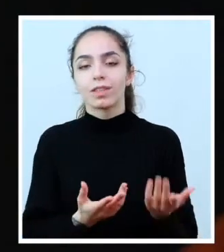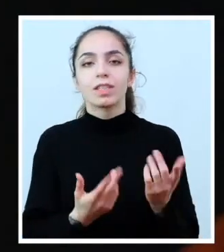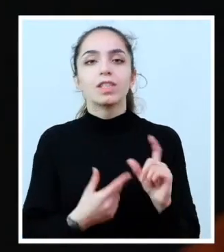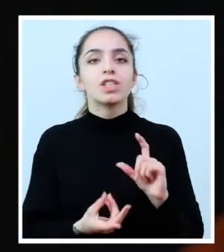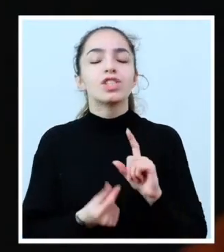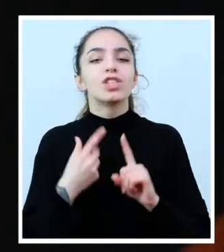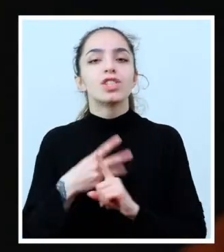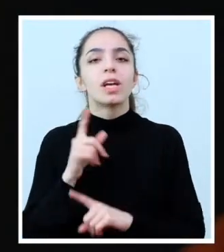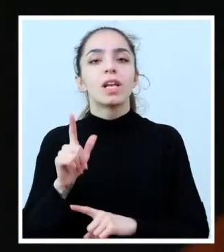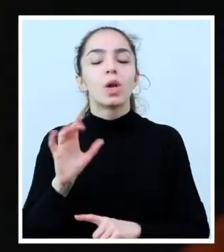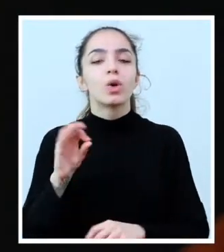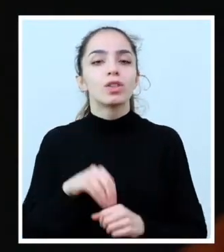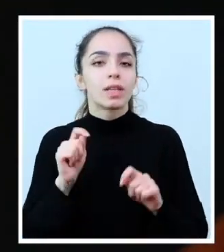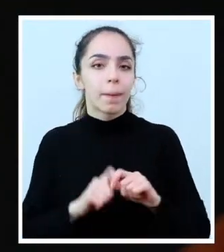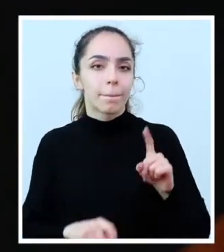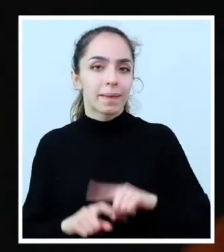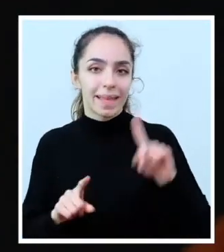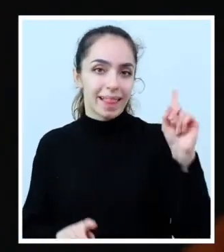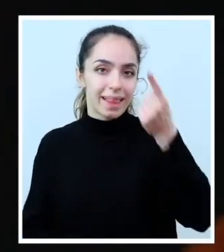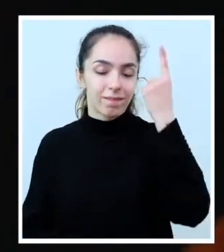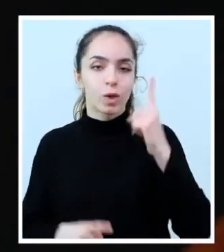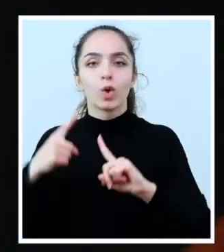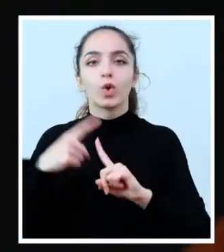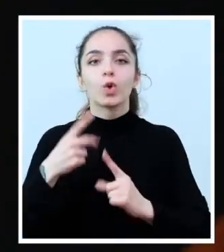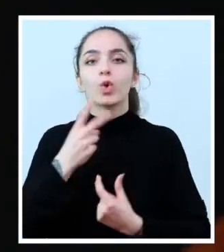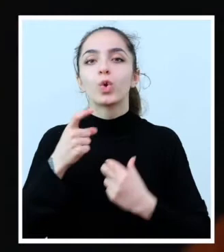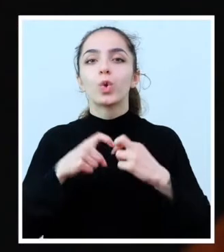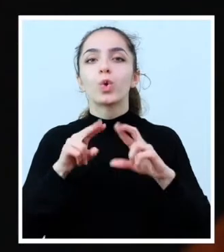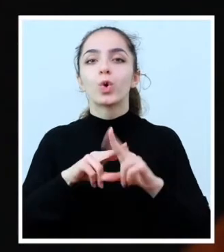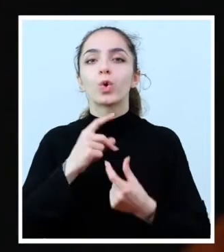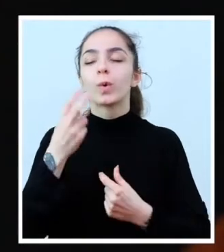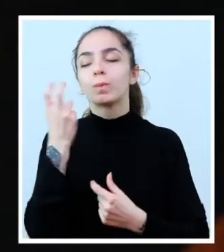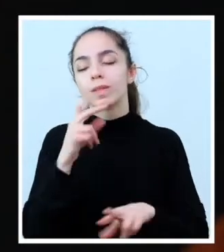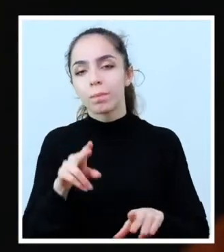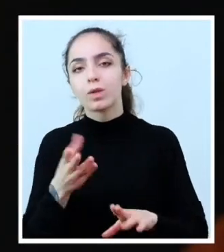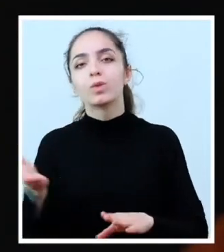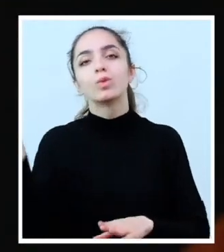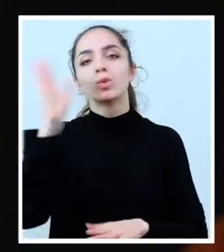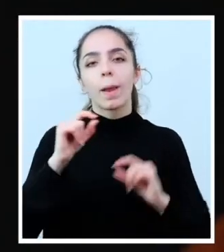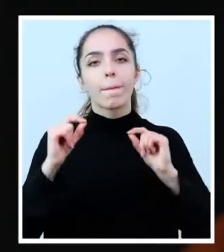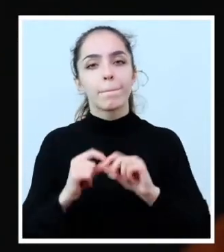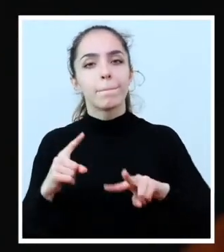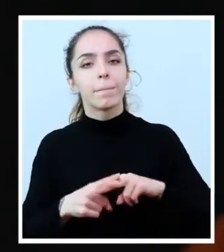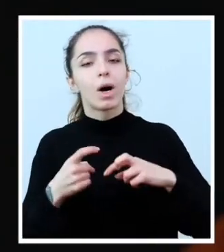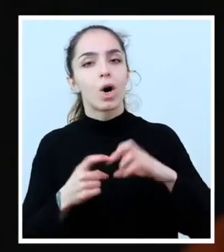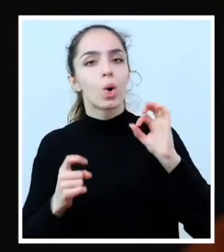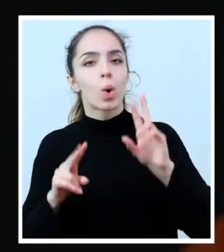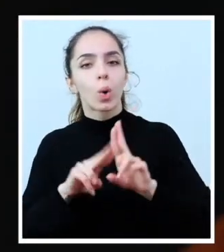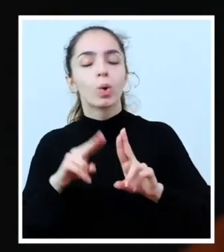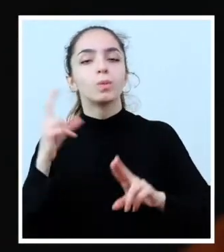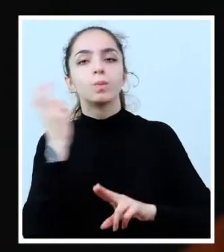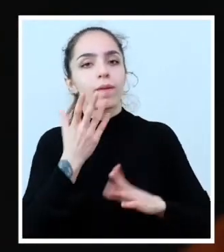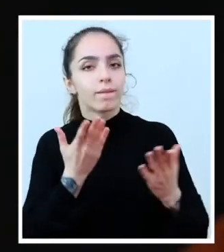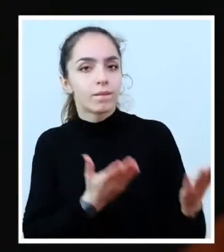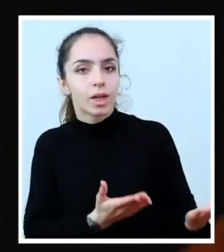zannediyorum. Çello için yazmış olduğum ilk ciddi çello bestesidir. Türkü formunda ve daha sonra barok